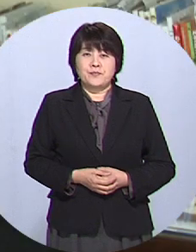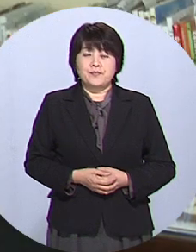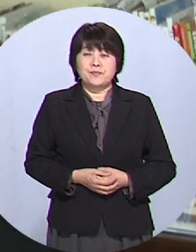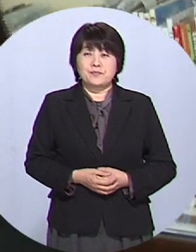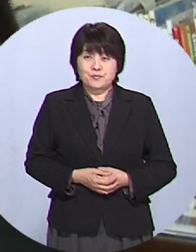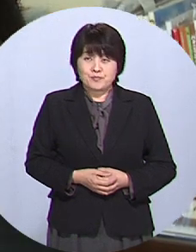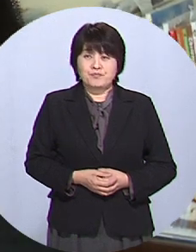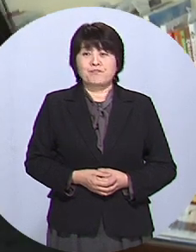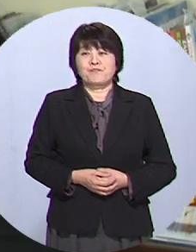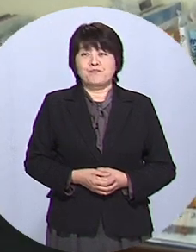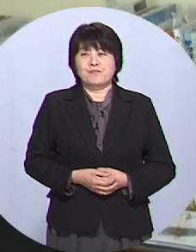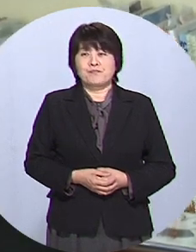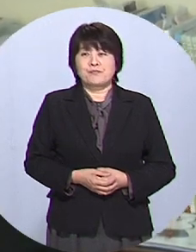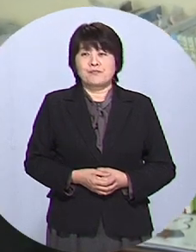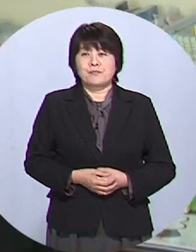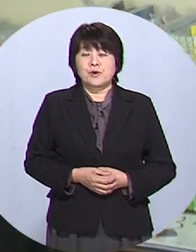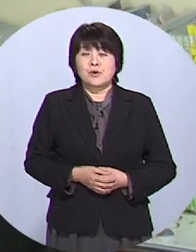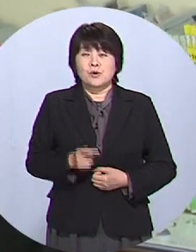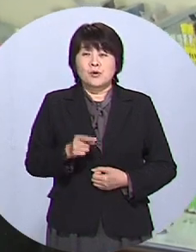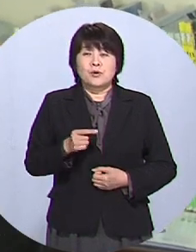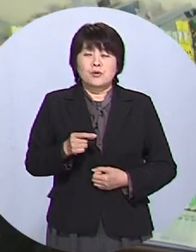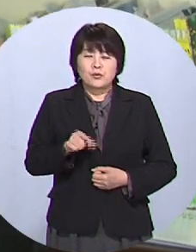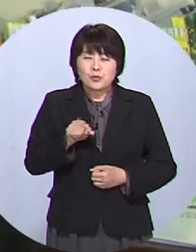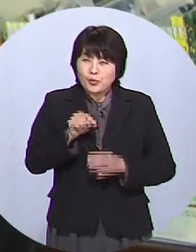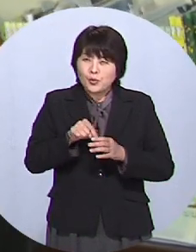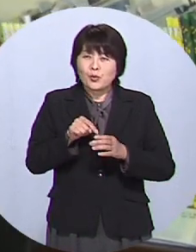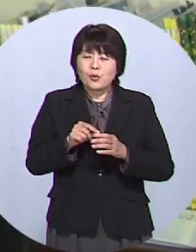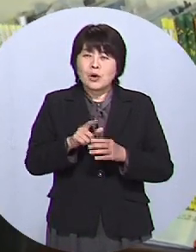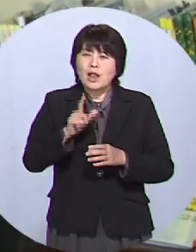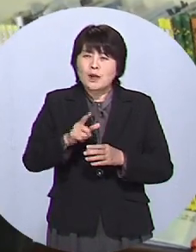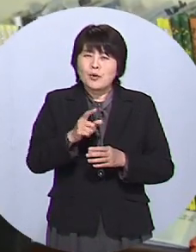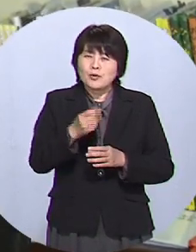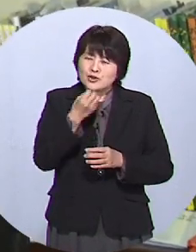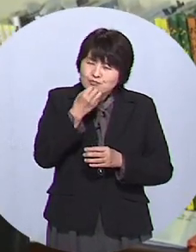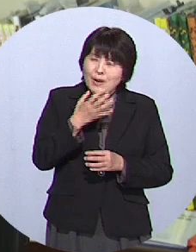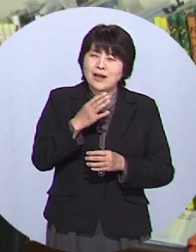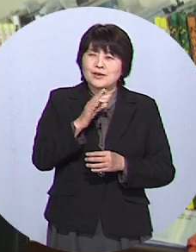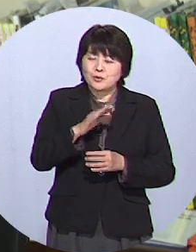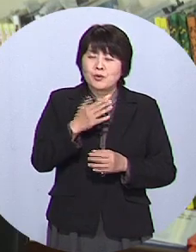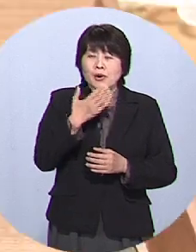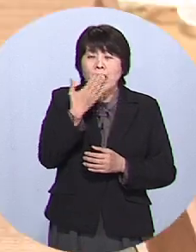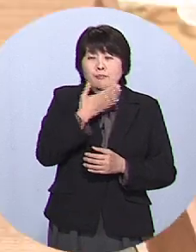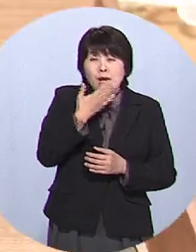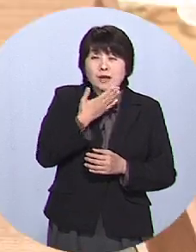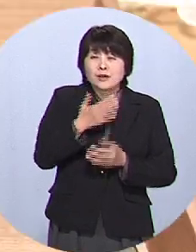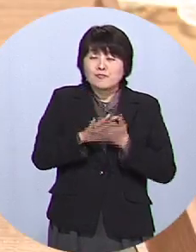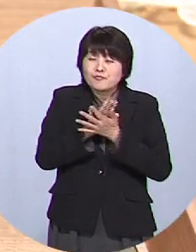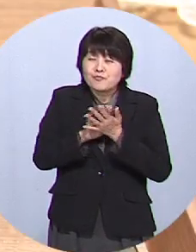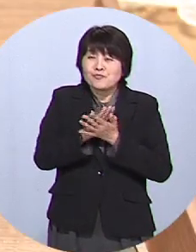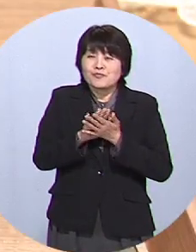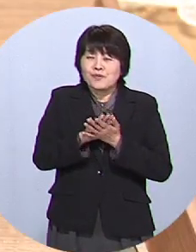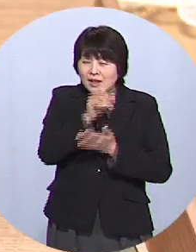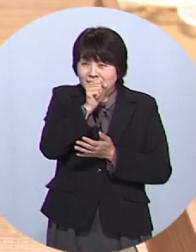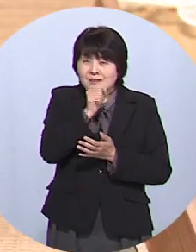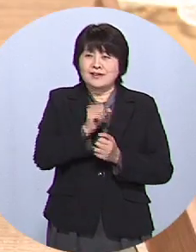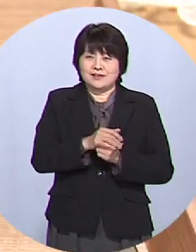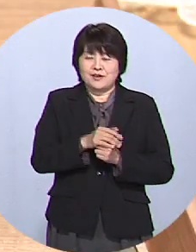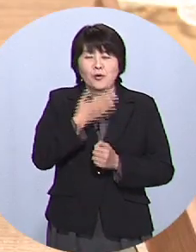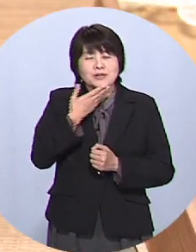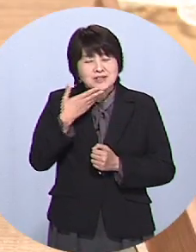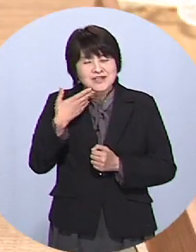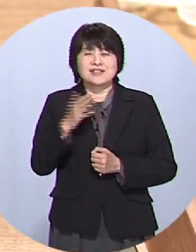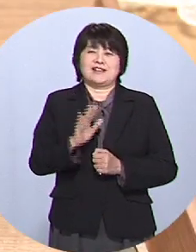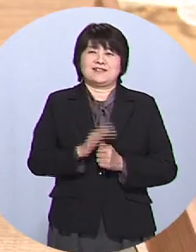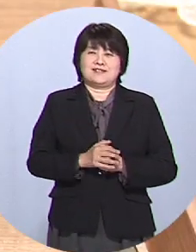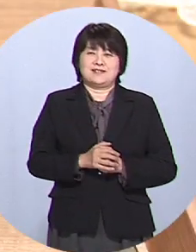うん、あ、このレモンの酸味と蜂蜜の甘さが絶妙で美味しいです